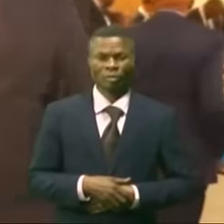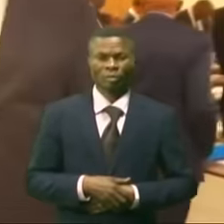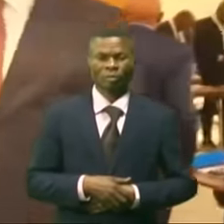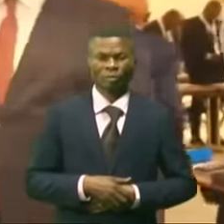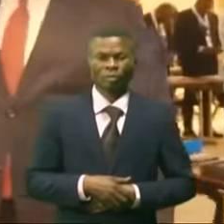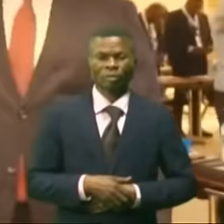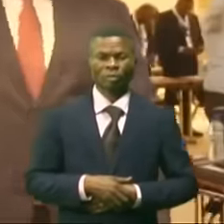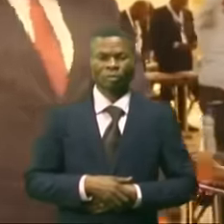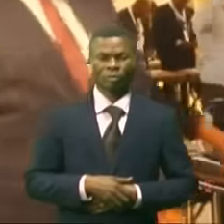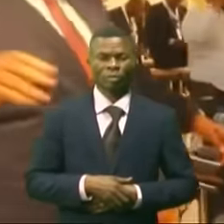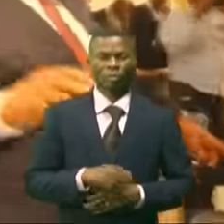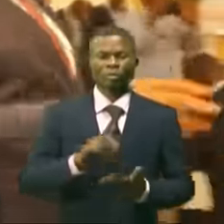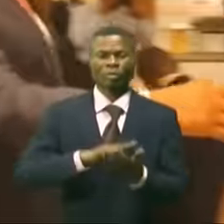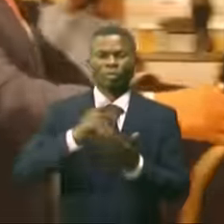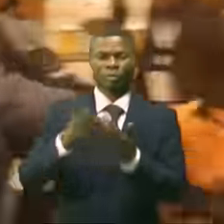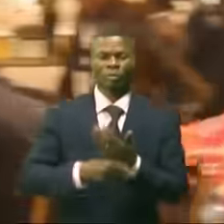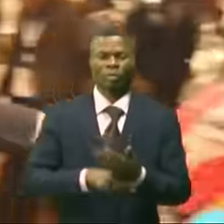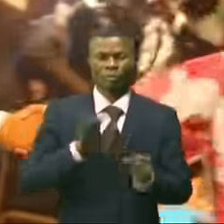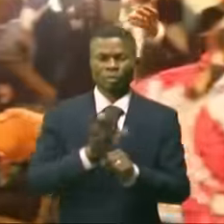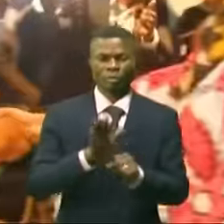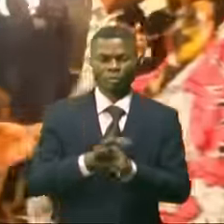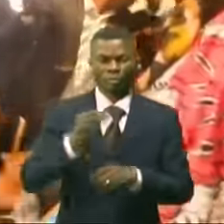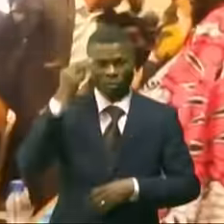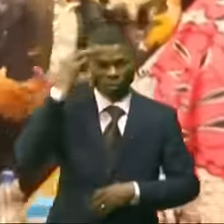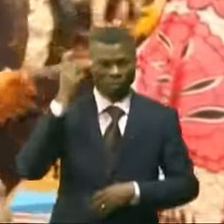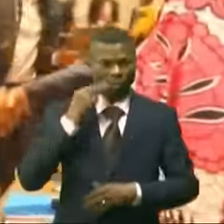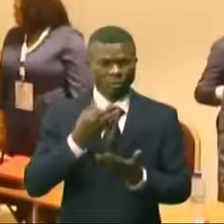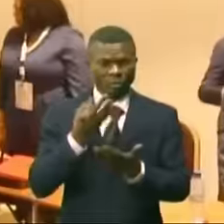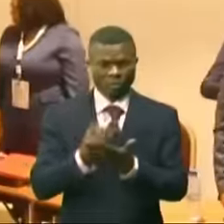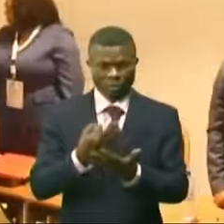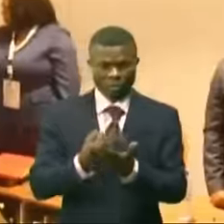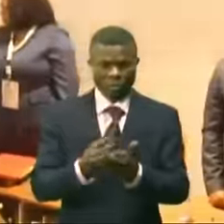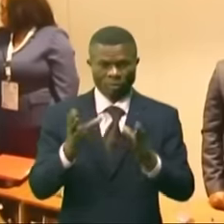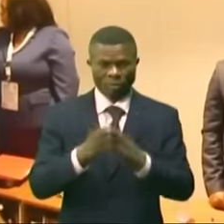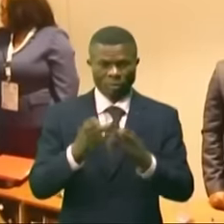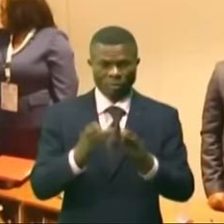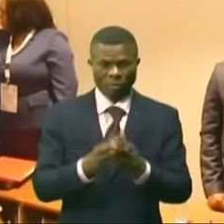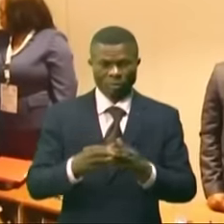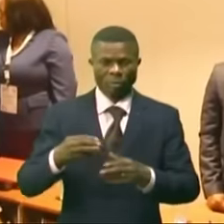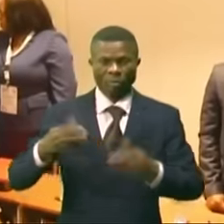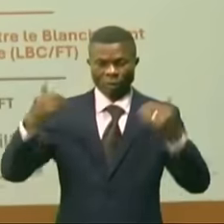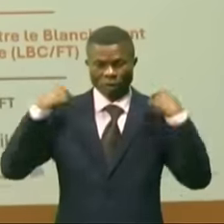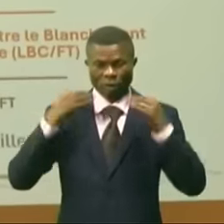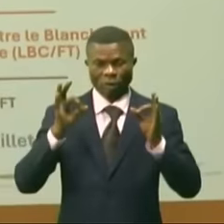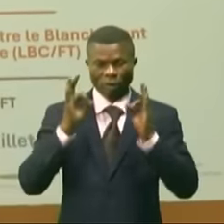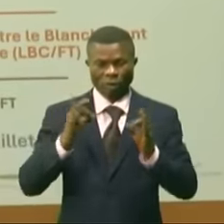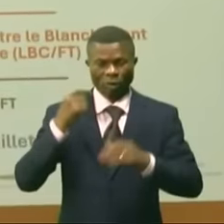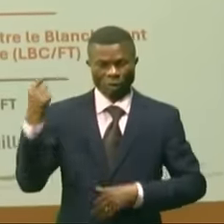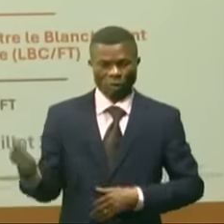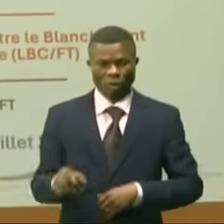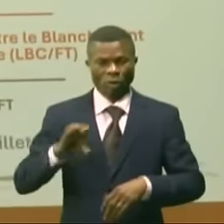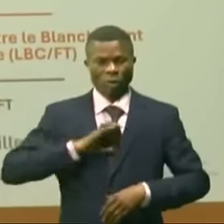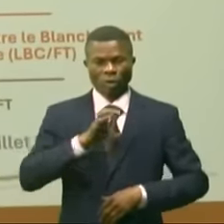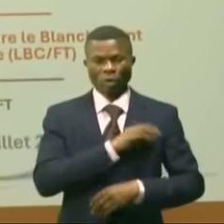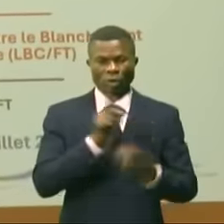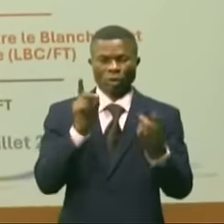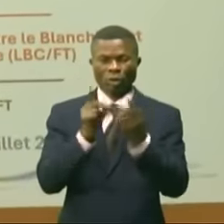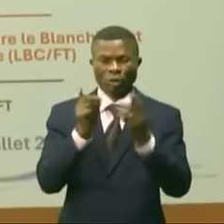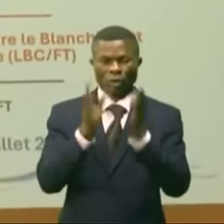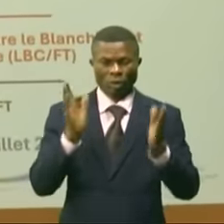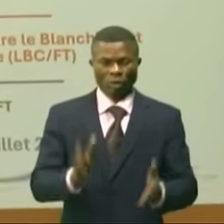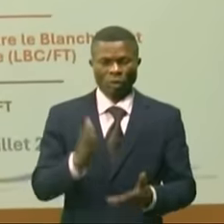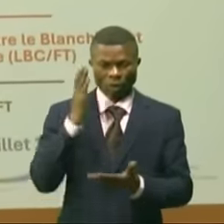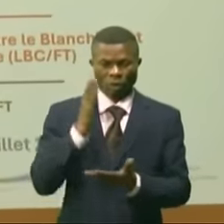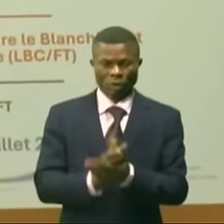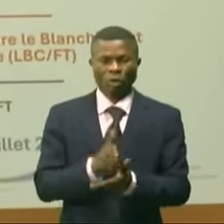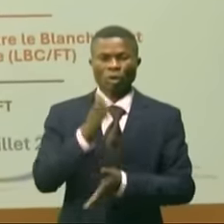chaleureuses poignées de main entre le ministre de finances doudou Famba et les nouveaux membres permanents du comité consultatif de lutte